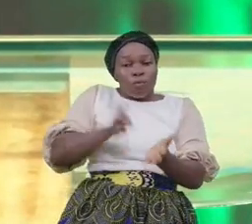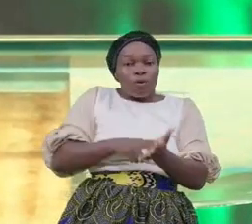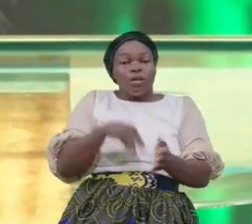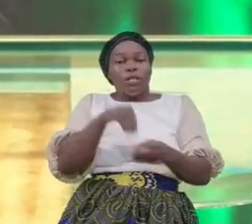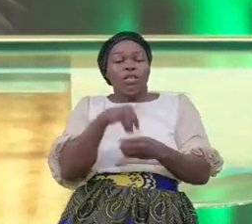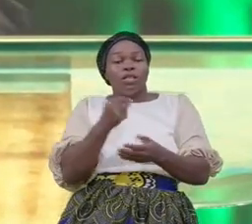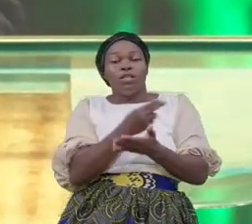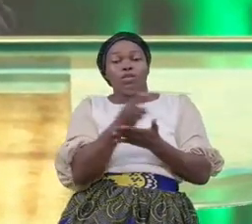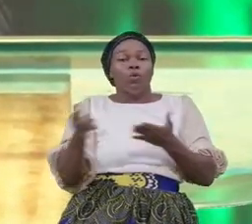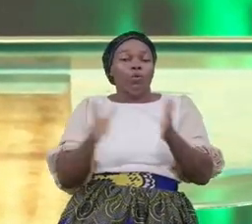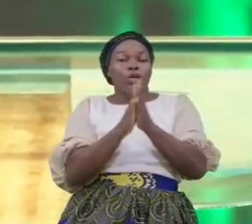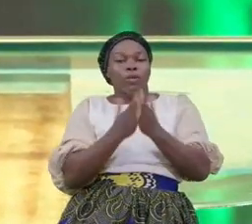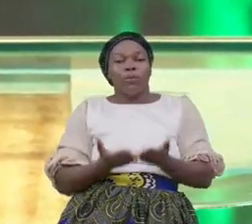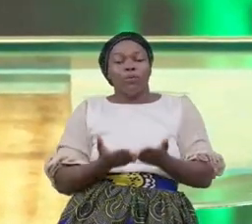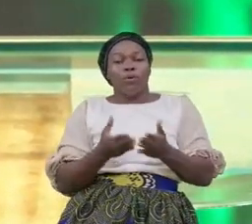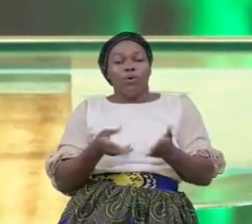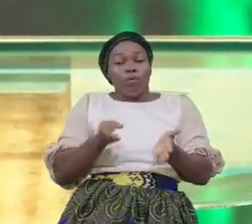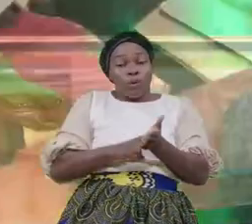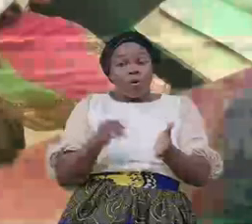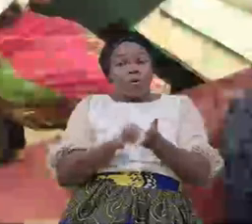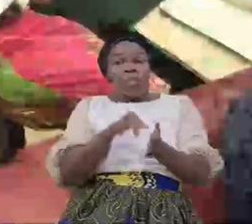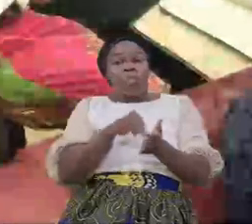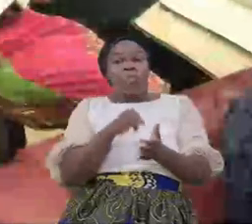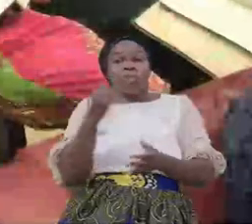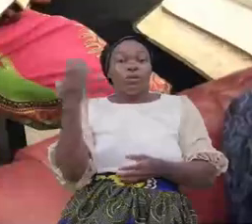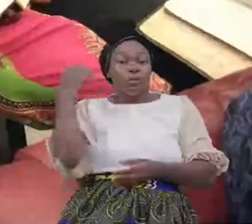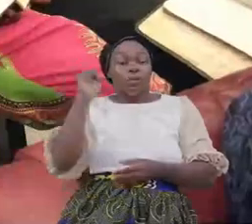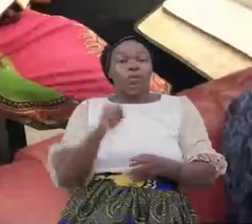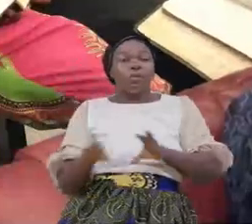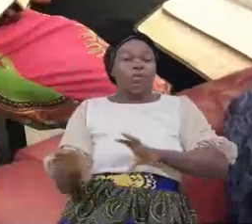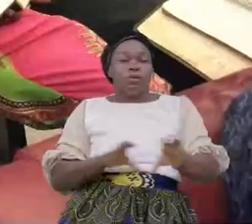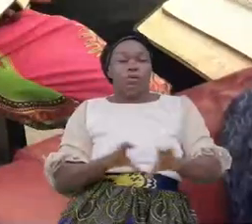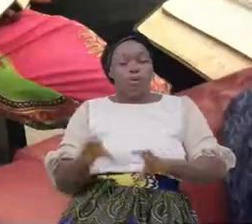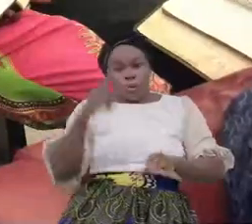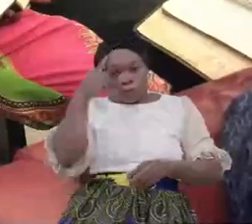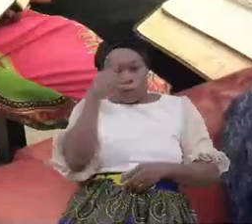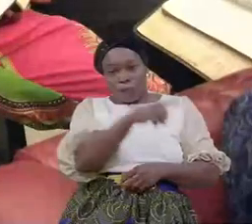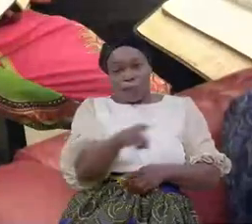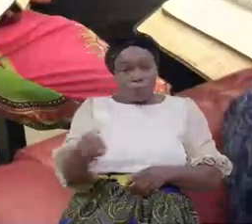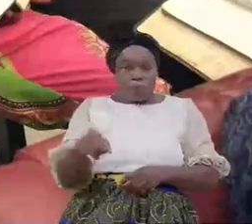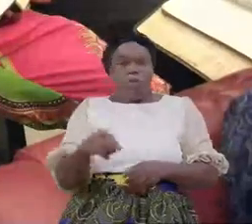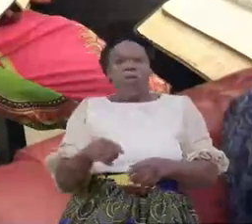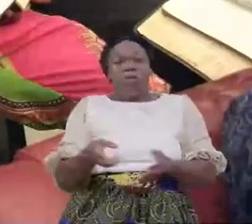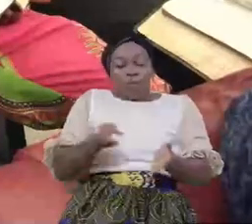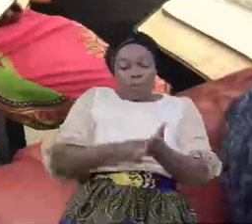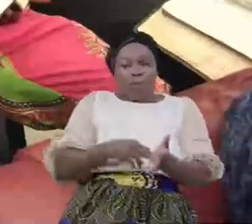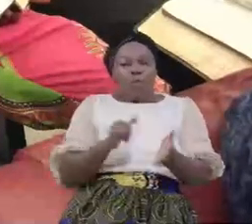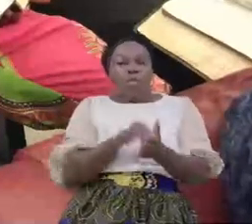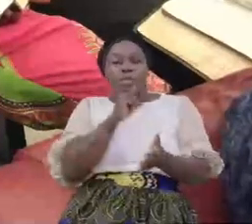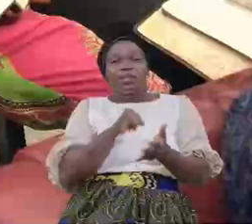enregistré dans son saint livre que c'est fait. Que pour vous c'est